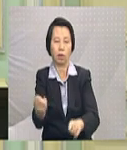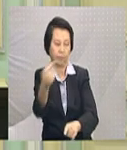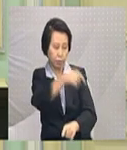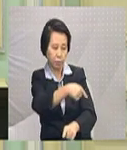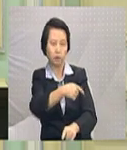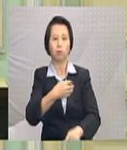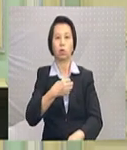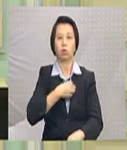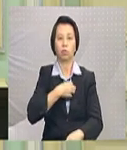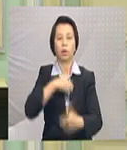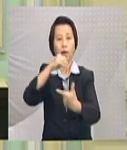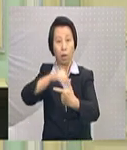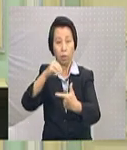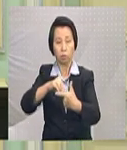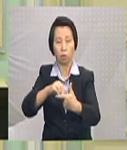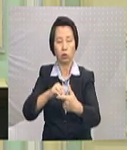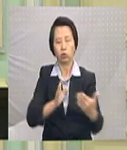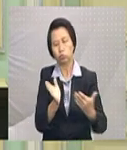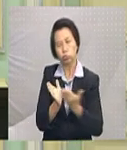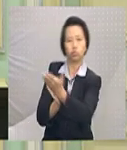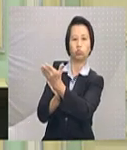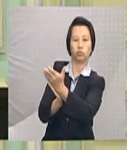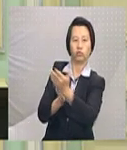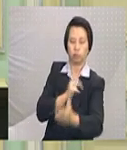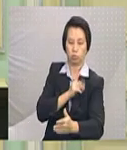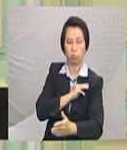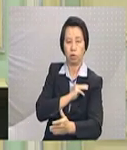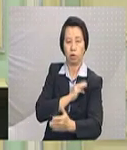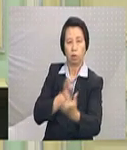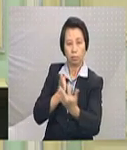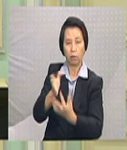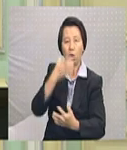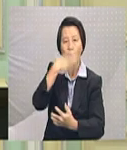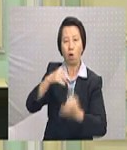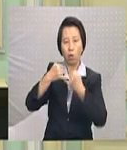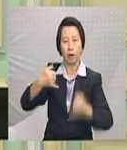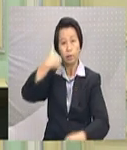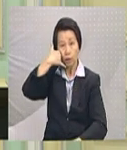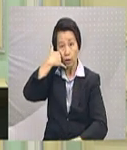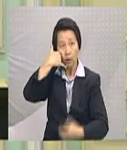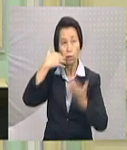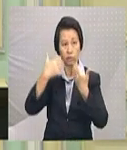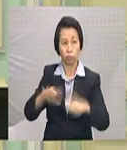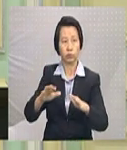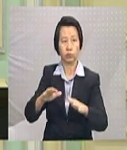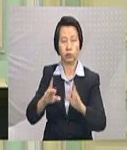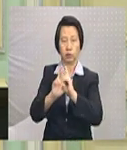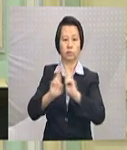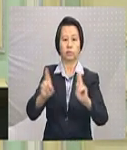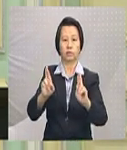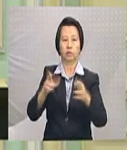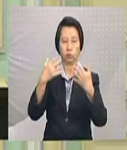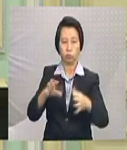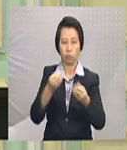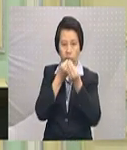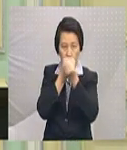ataupun mengadu terus kepada kementerian yang berkaitan melalui hotline kementerian yang telah pun disediakan dan telah